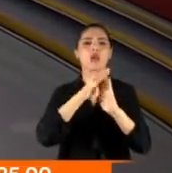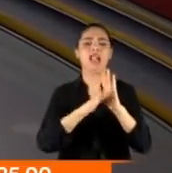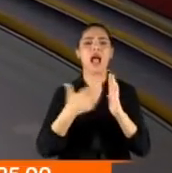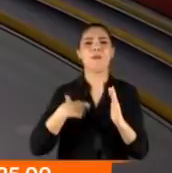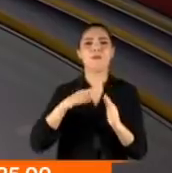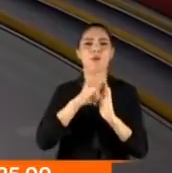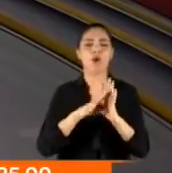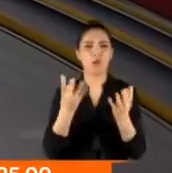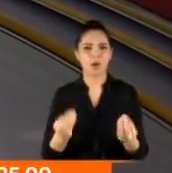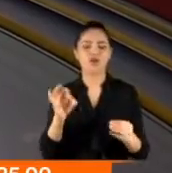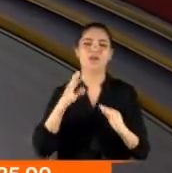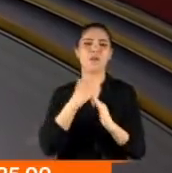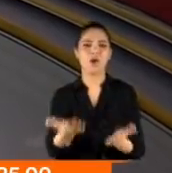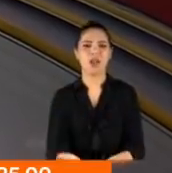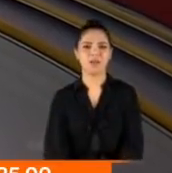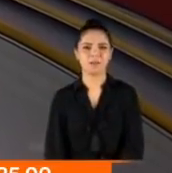karşınızda olacak. Şimdi bir ara.